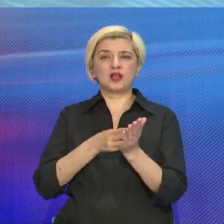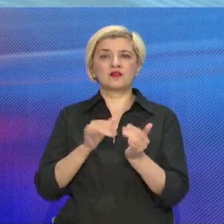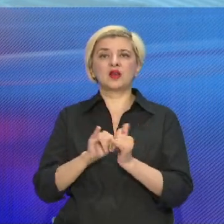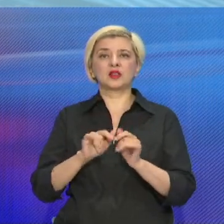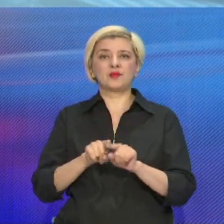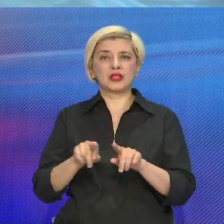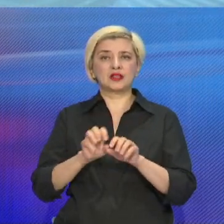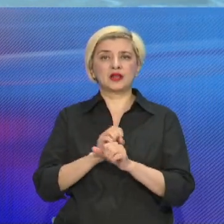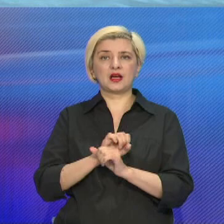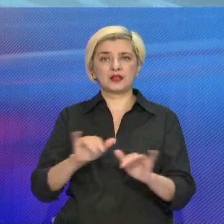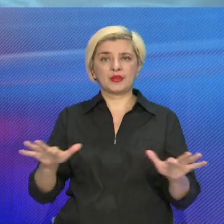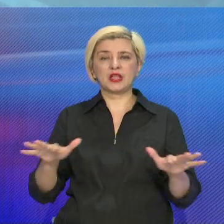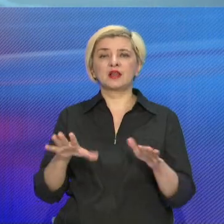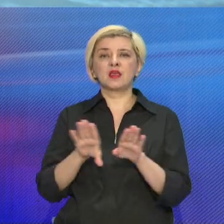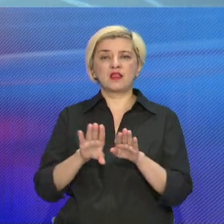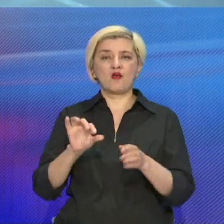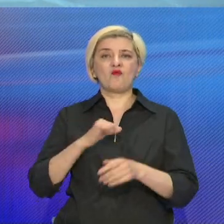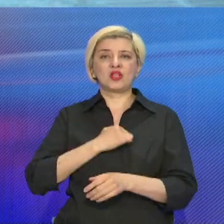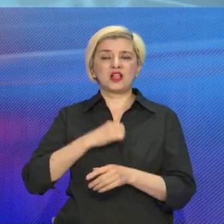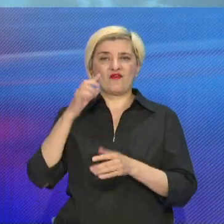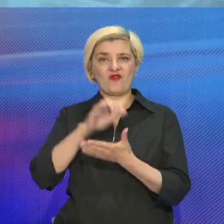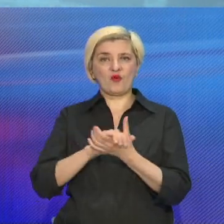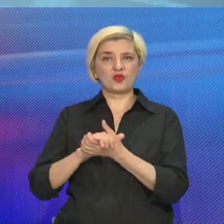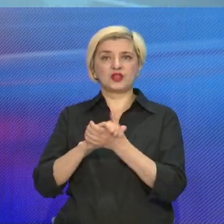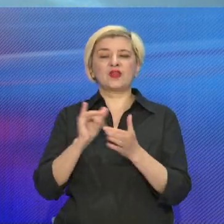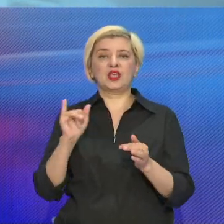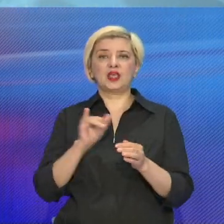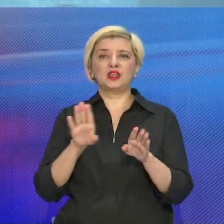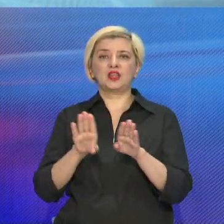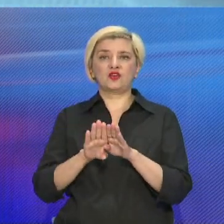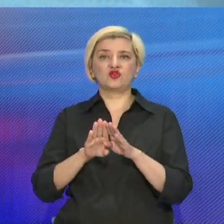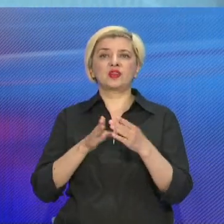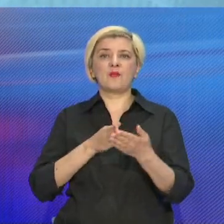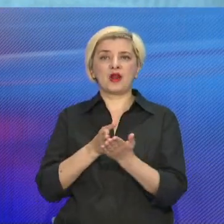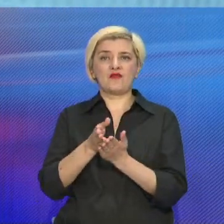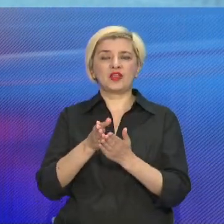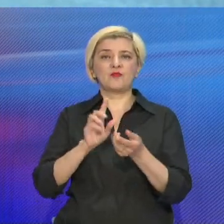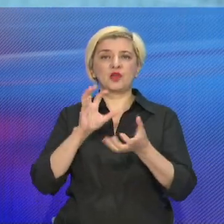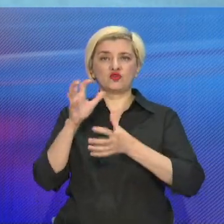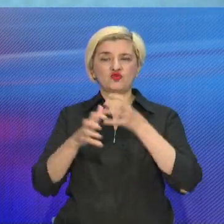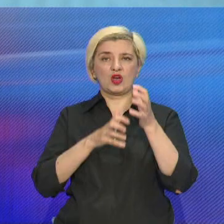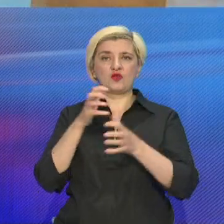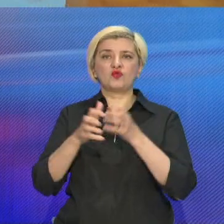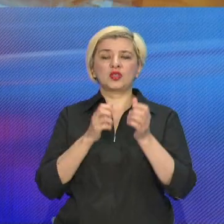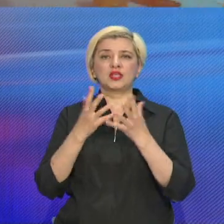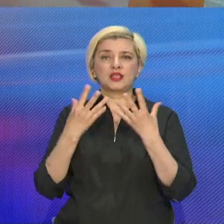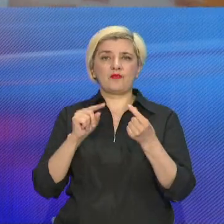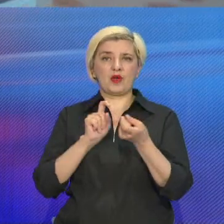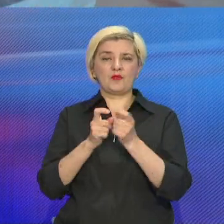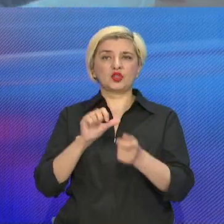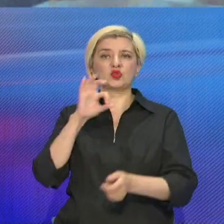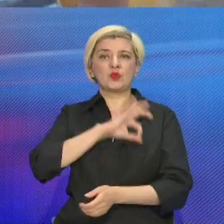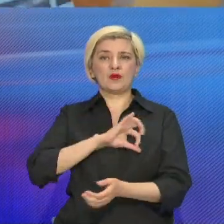милиции. На створение громадства без наркомании накированы и Международный день борьбы со злоуживанием наркотичными сродками – их